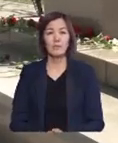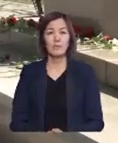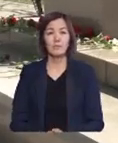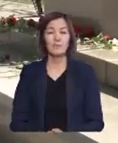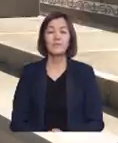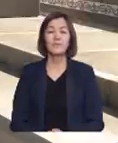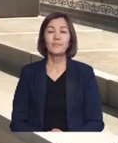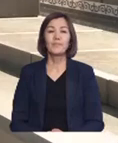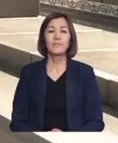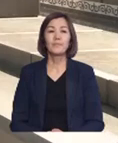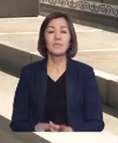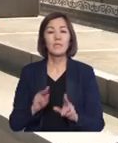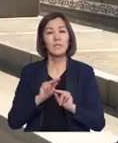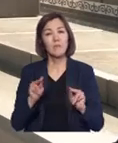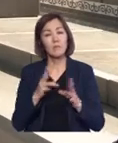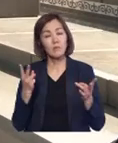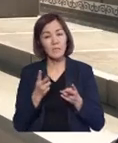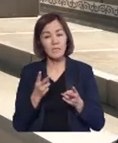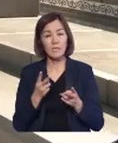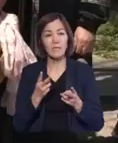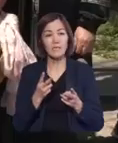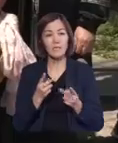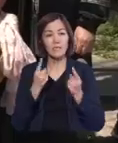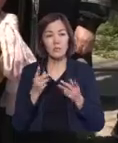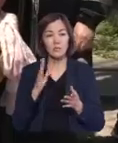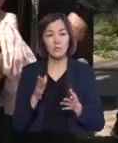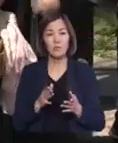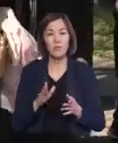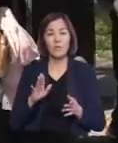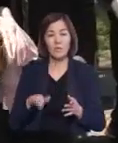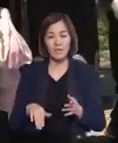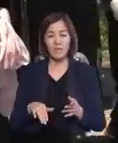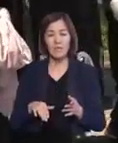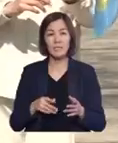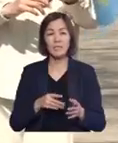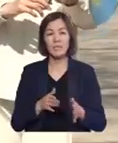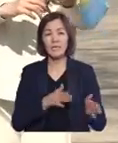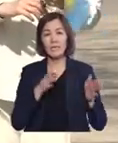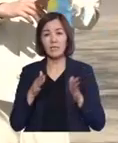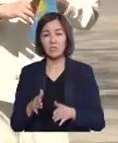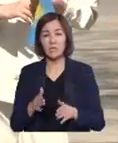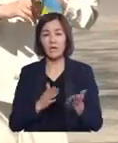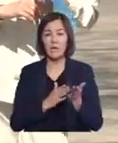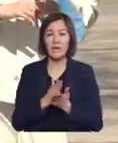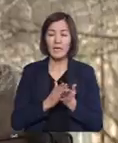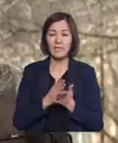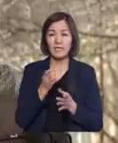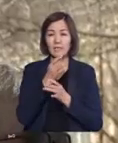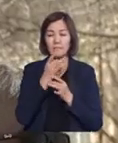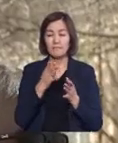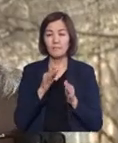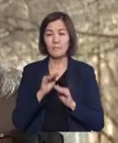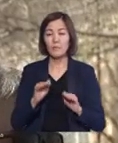Жастарға үлгі болсын деп тәрбие берудің бір нағыз жолы болады. Ал бұдан кейінгі кезекте ардагерлер, мәдениет саласының қызметкерлері мен